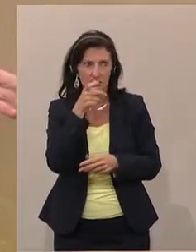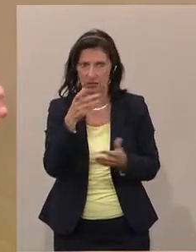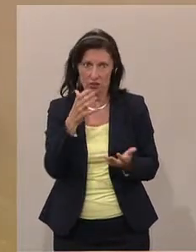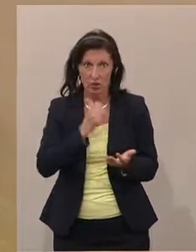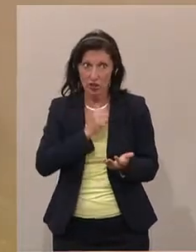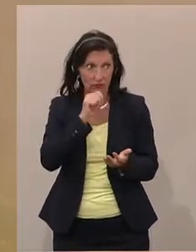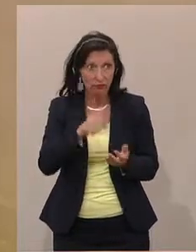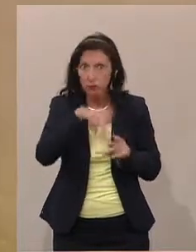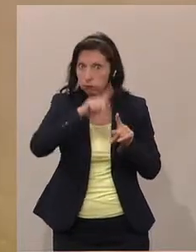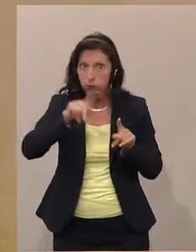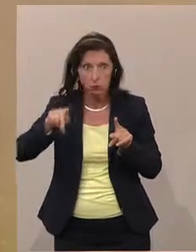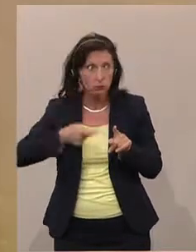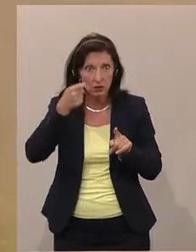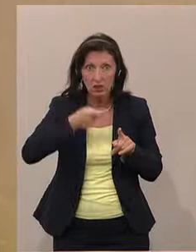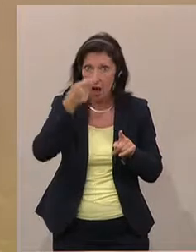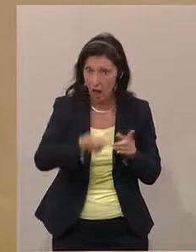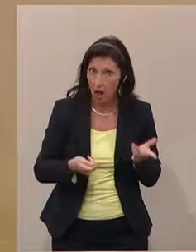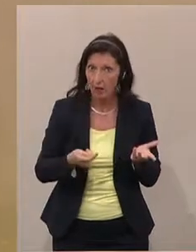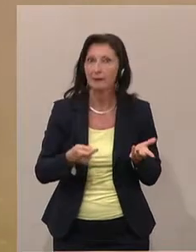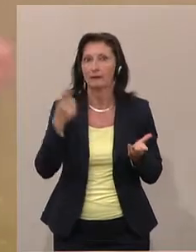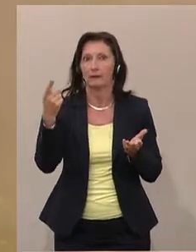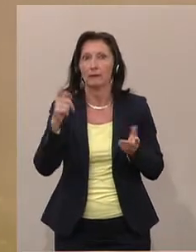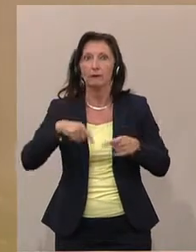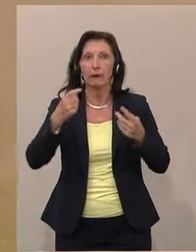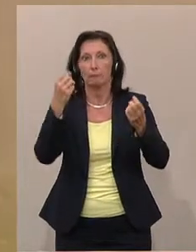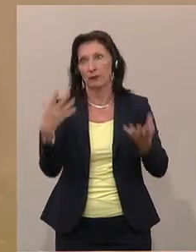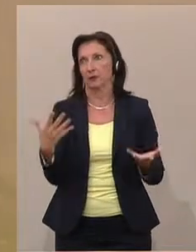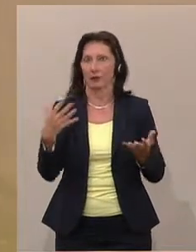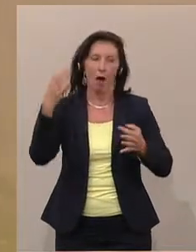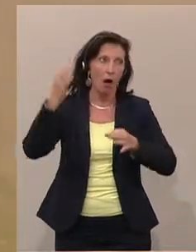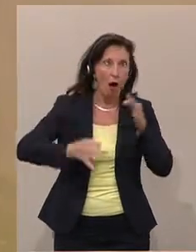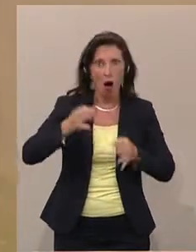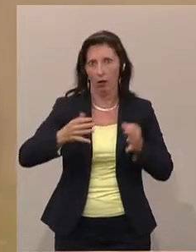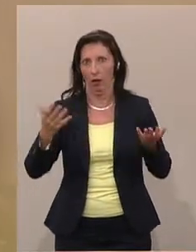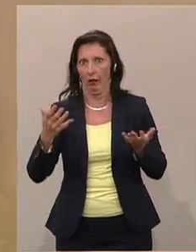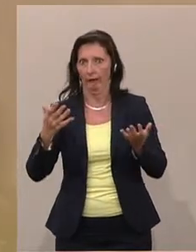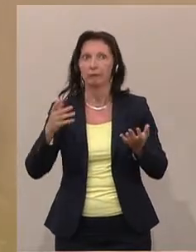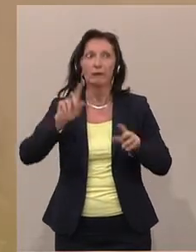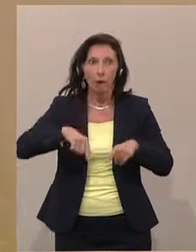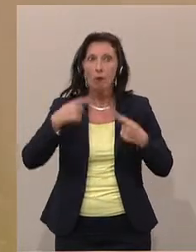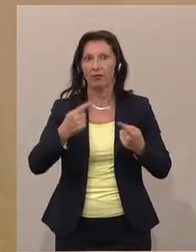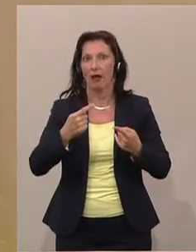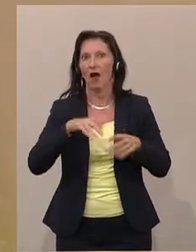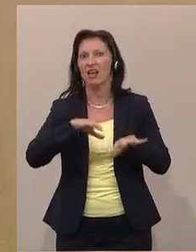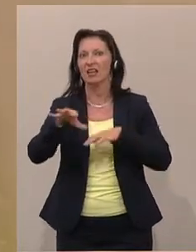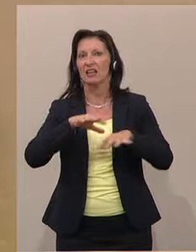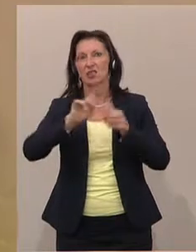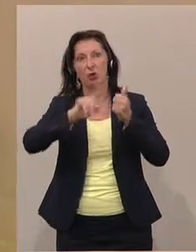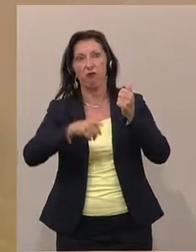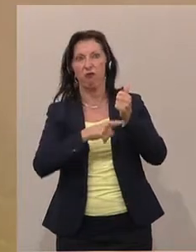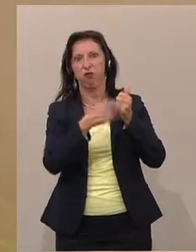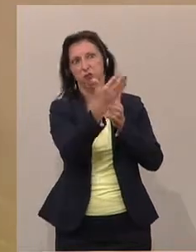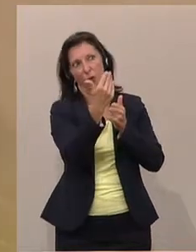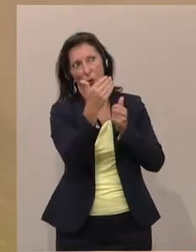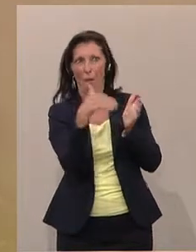haben lassen. Kam es dann zu einem Frost oder zu einem Hagel, wurde der Ruf nach dem Katastrophenfonds laut. Und wir haben